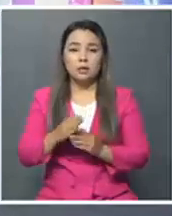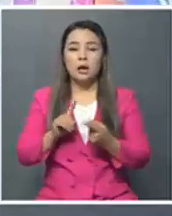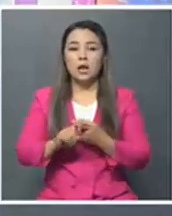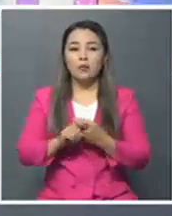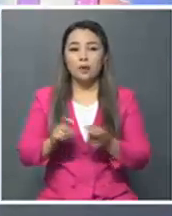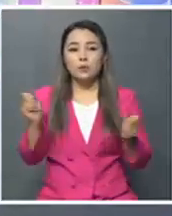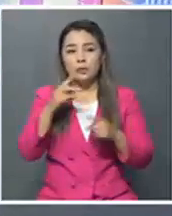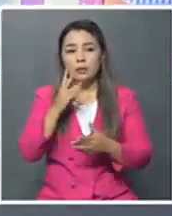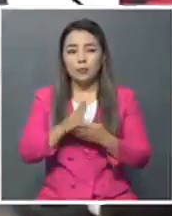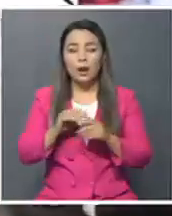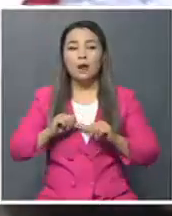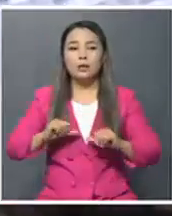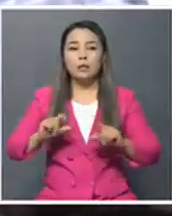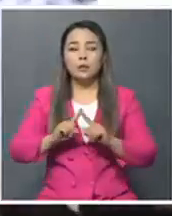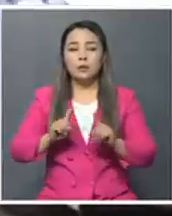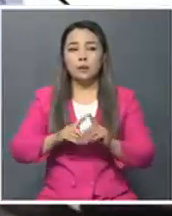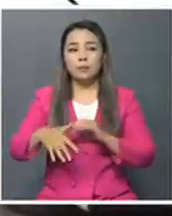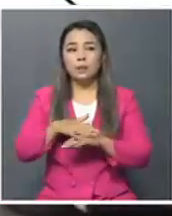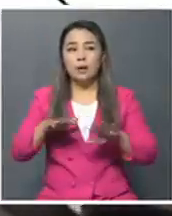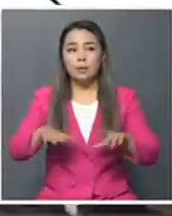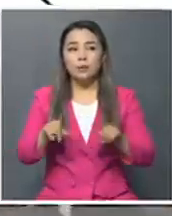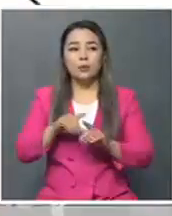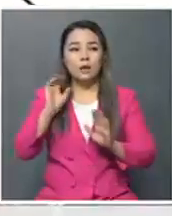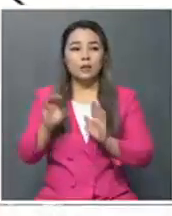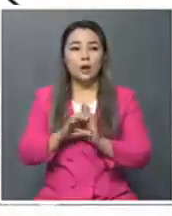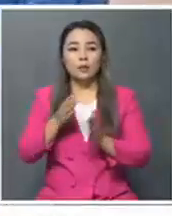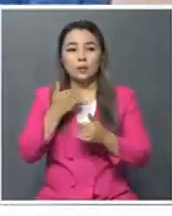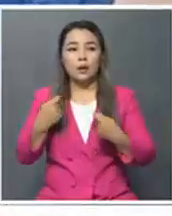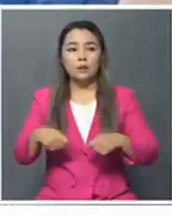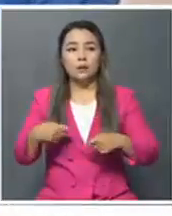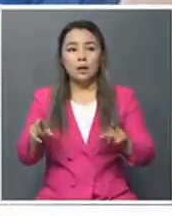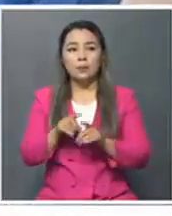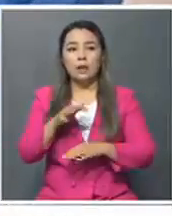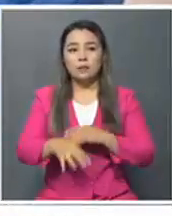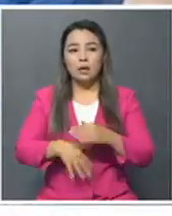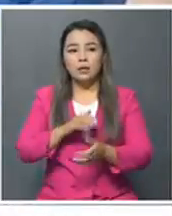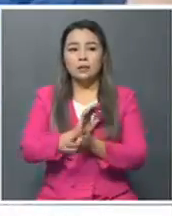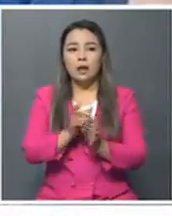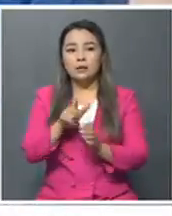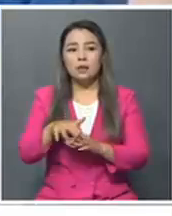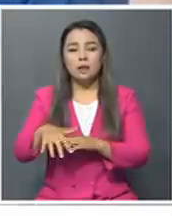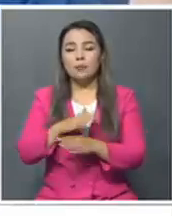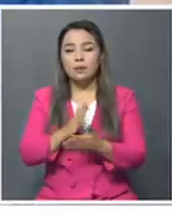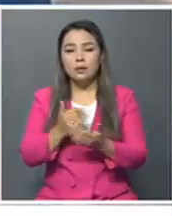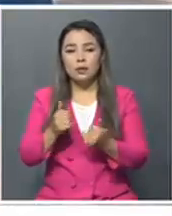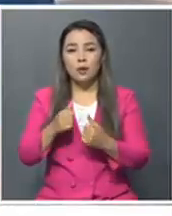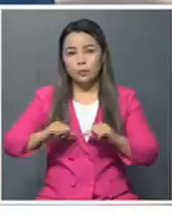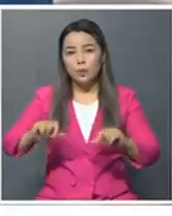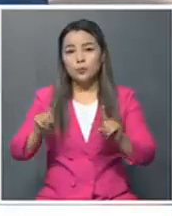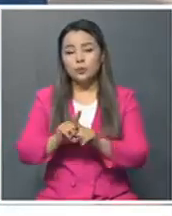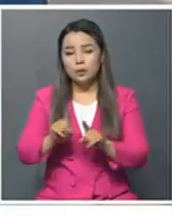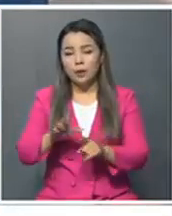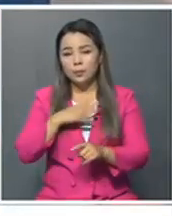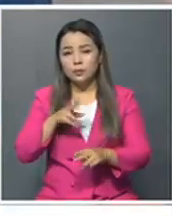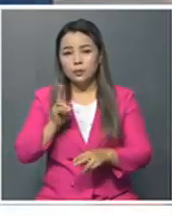жұқтырды. Тұрғындар карантин талаптарын ескеретін емес. Сауда орындарында халық ығы-жығы. Осыдан кейін ел билігі оқшаулы режимнің